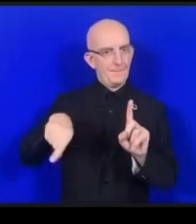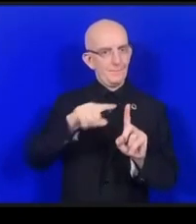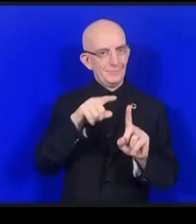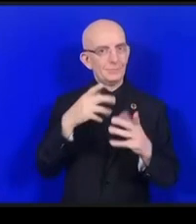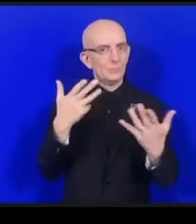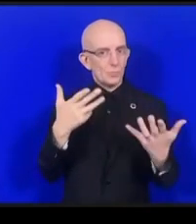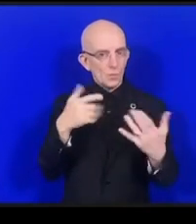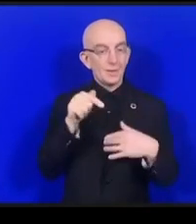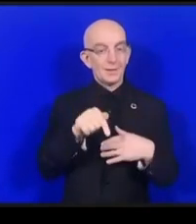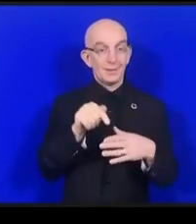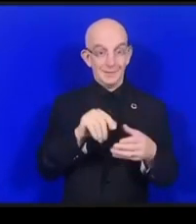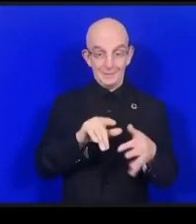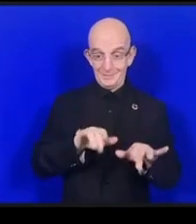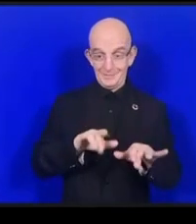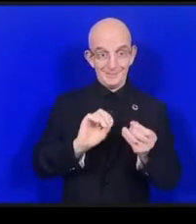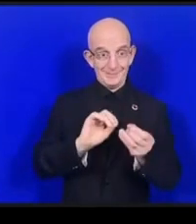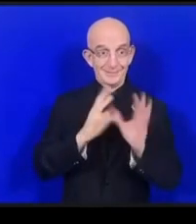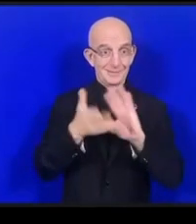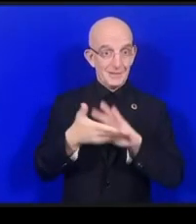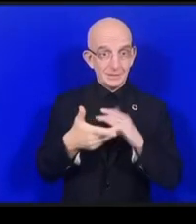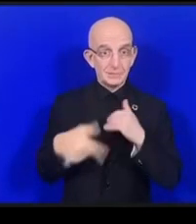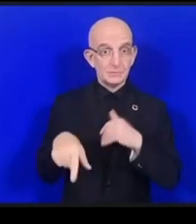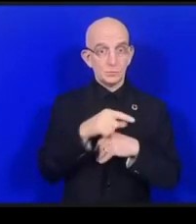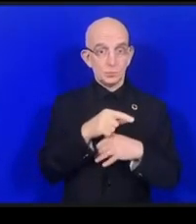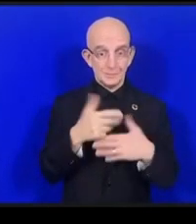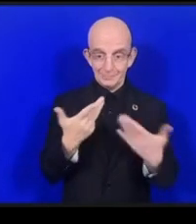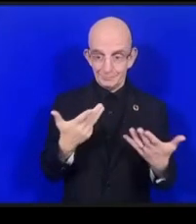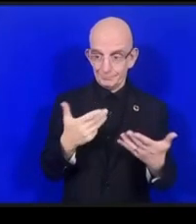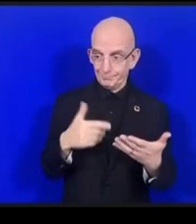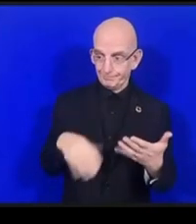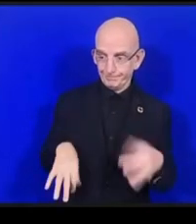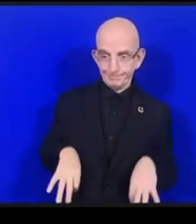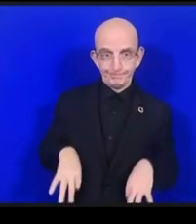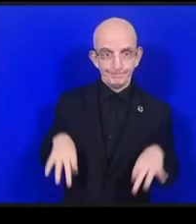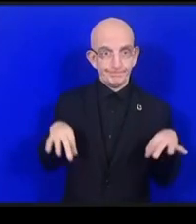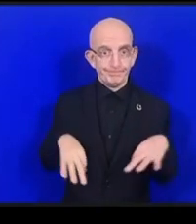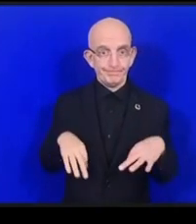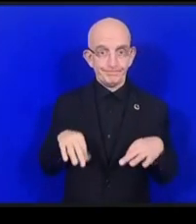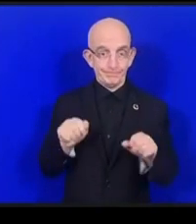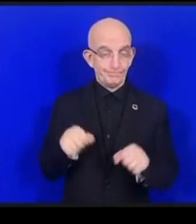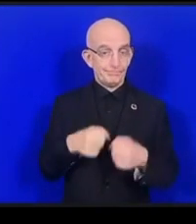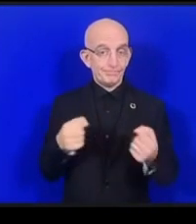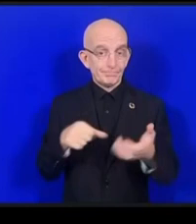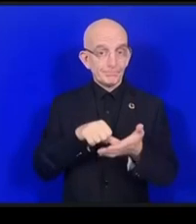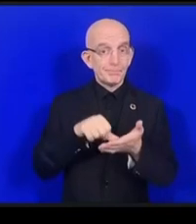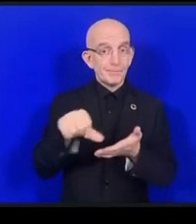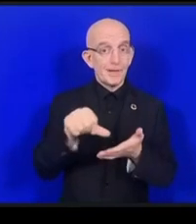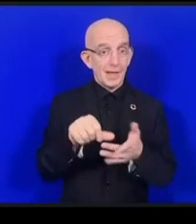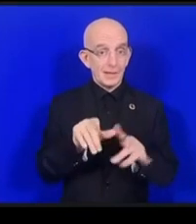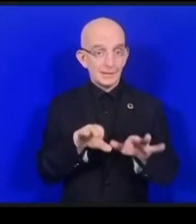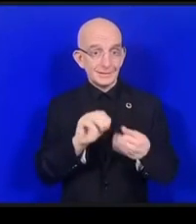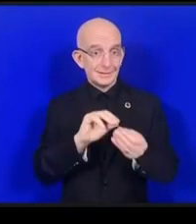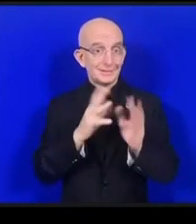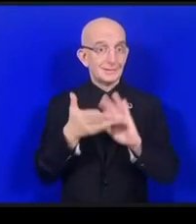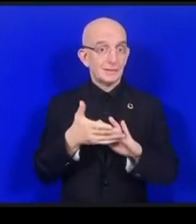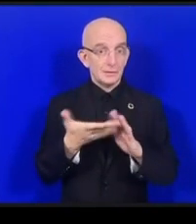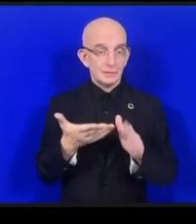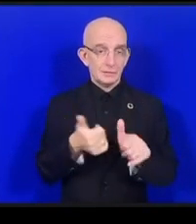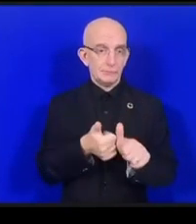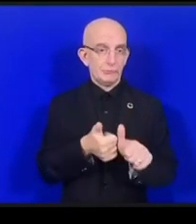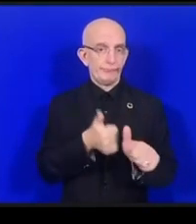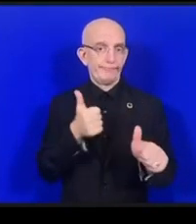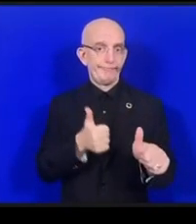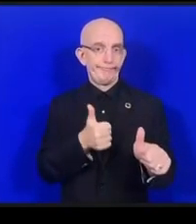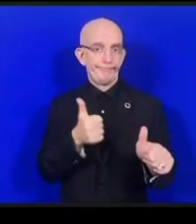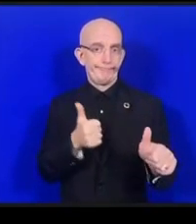Иначе если кто-то не может себе позволить подключиться к интернету Они просто остаются за бортом это Ключевое послание